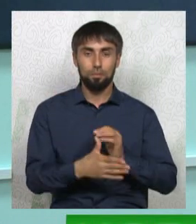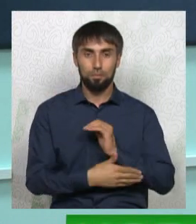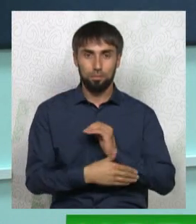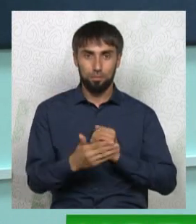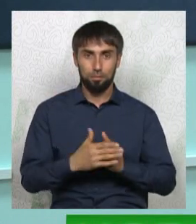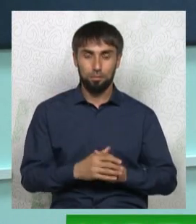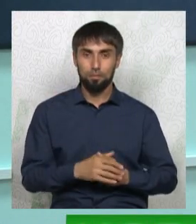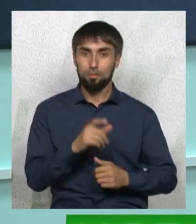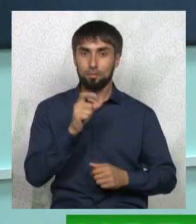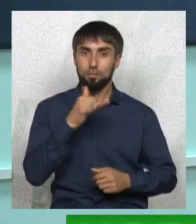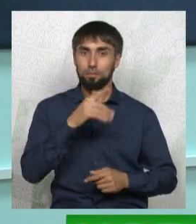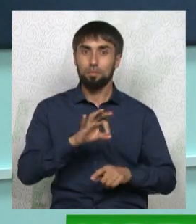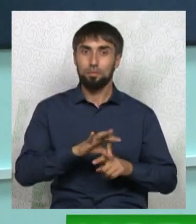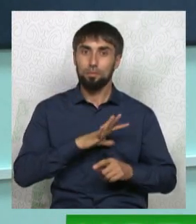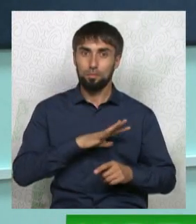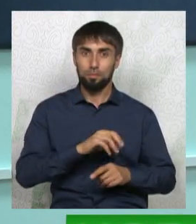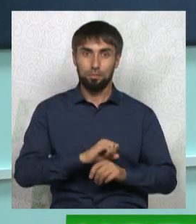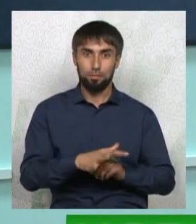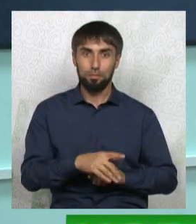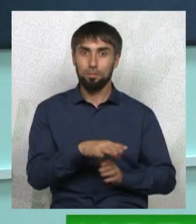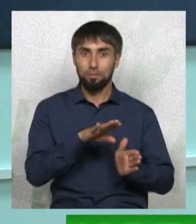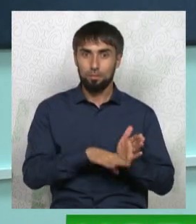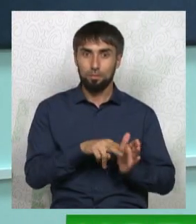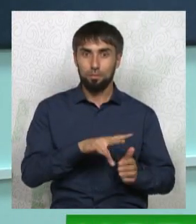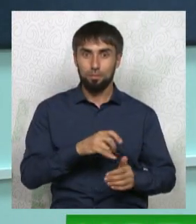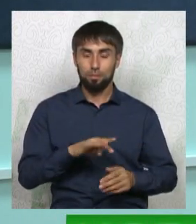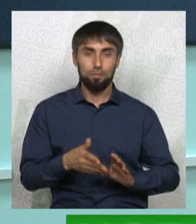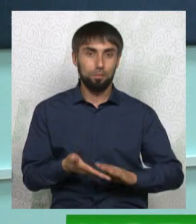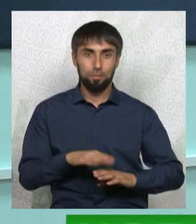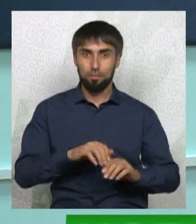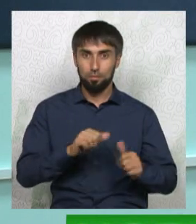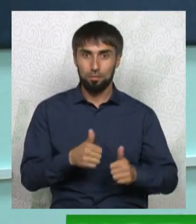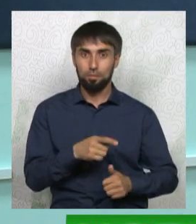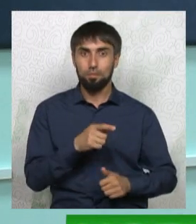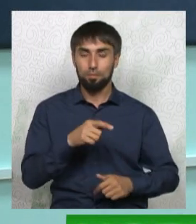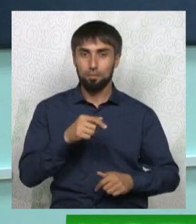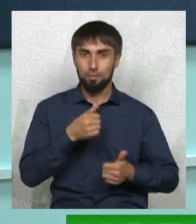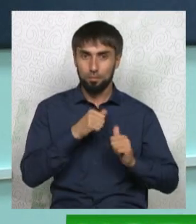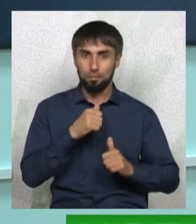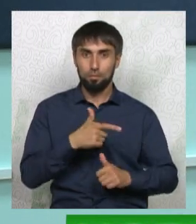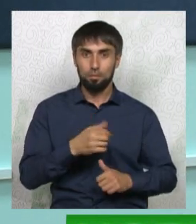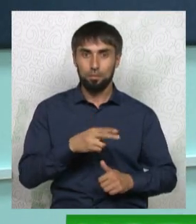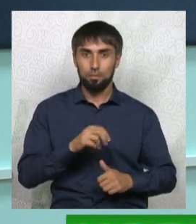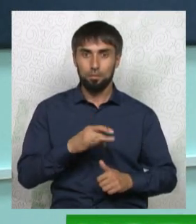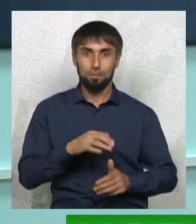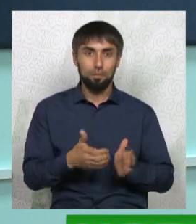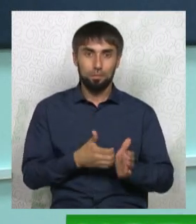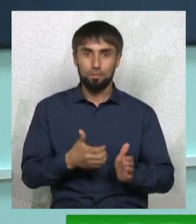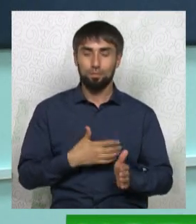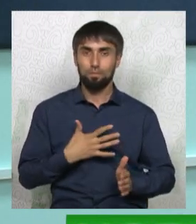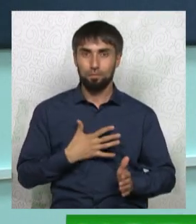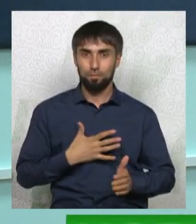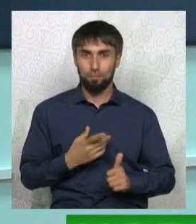который заразился коронавирусом, осложненной пневмонией, в тяжелой форме, естественно, испытывает гипоксию, чувство нехватки